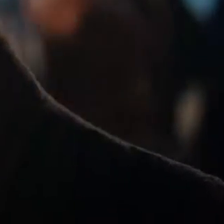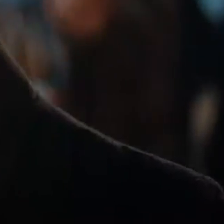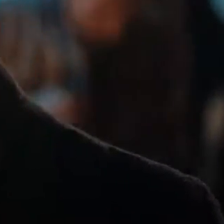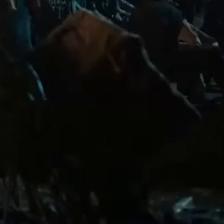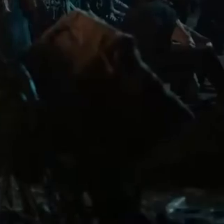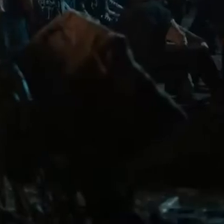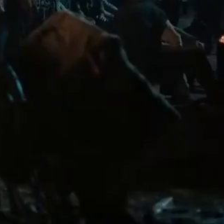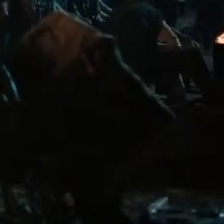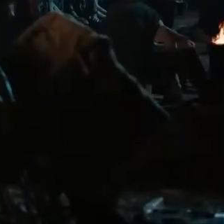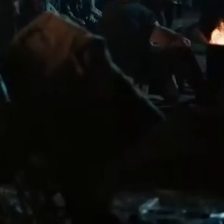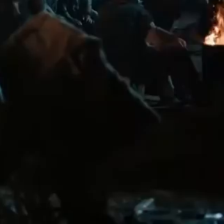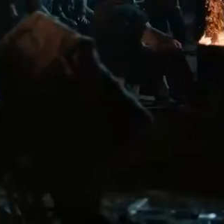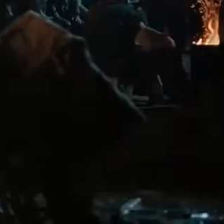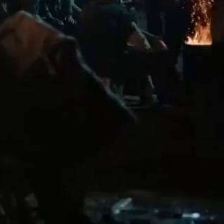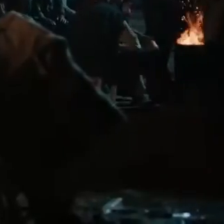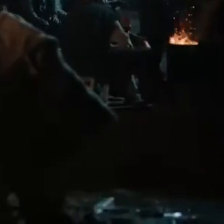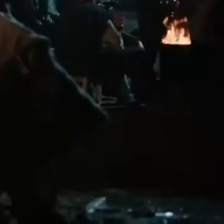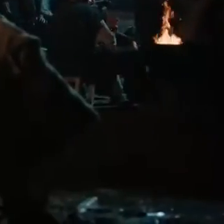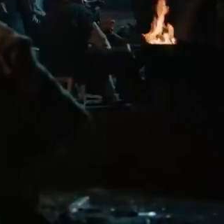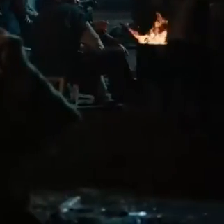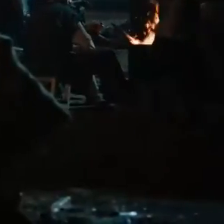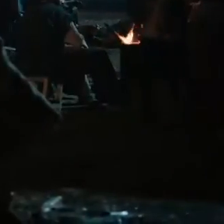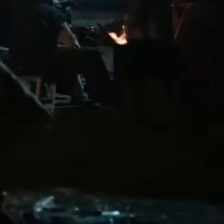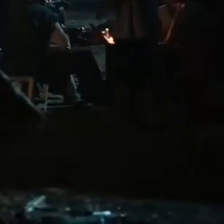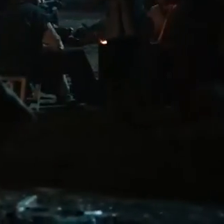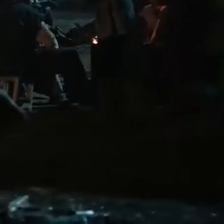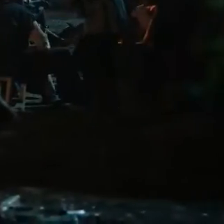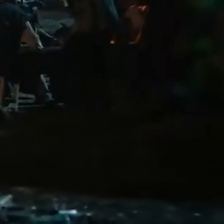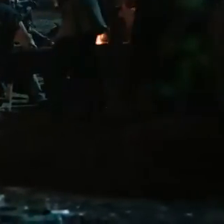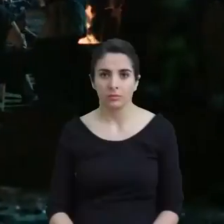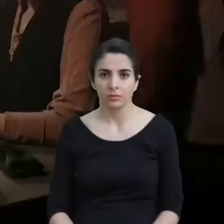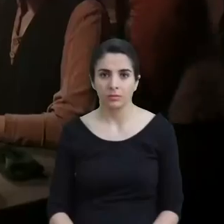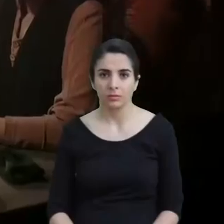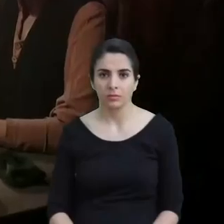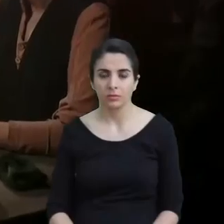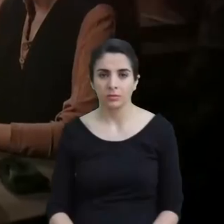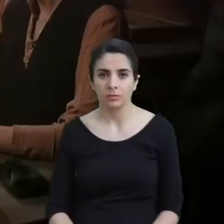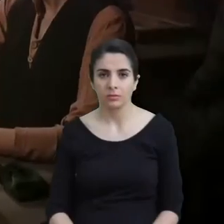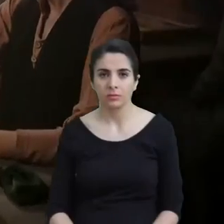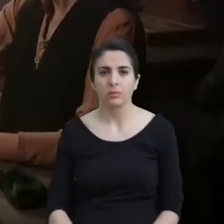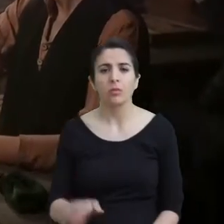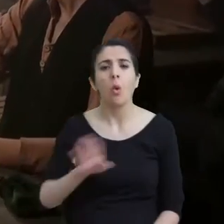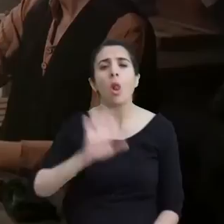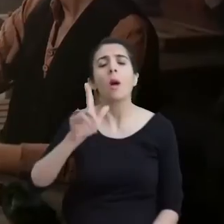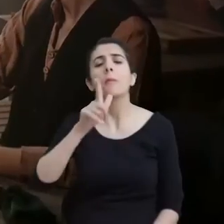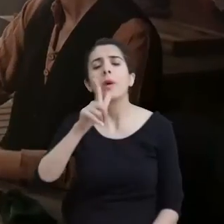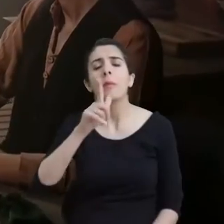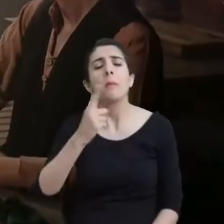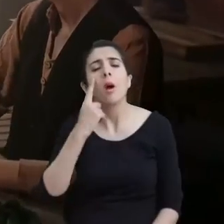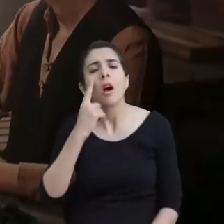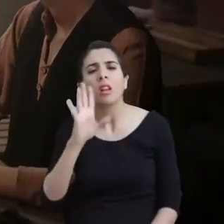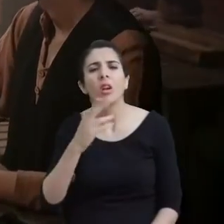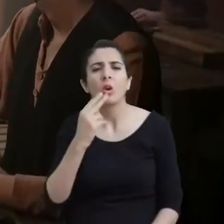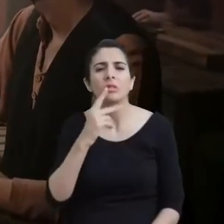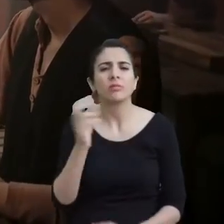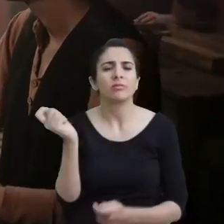üstten üstten baktı, sırıttı. Geniş omuzlu muhatap almayıp yürüdü. Filiz abi ya. Oğlum baksana. Abi, burası